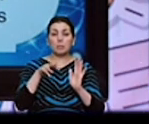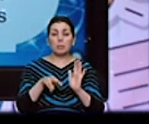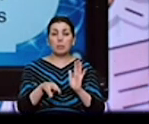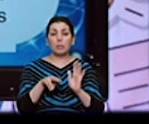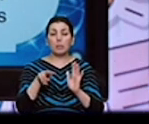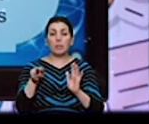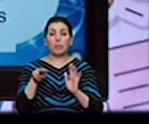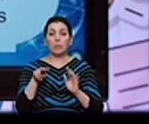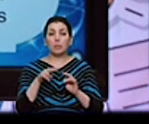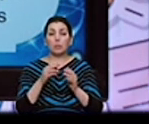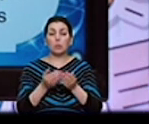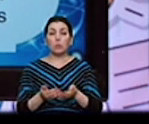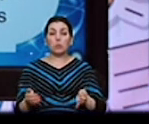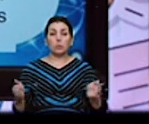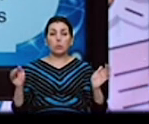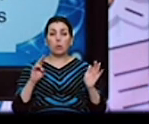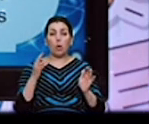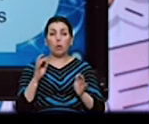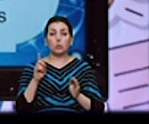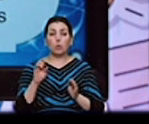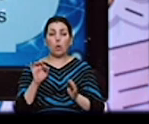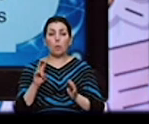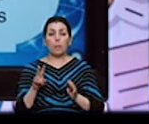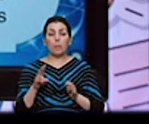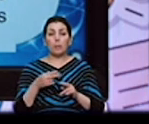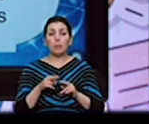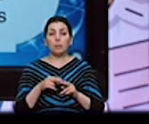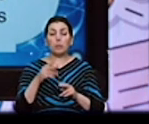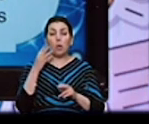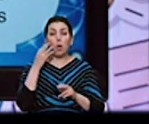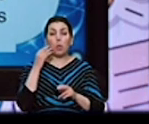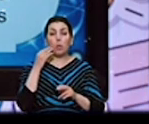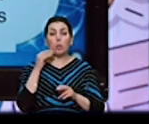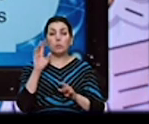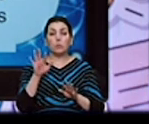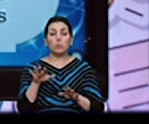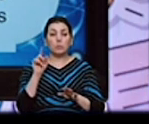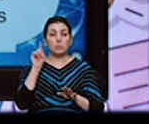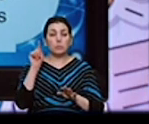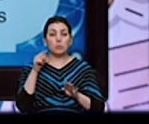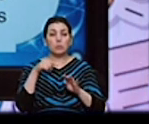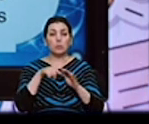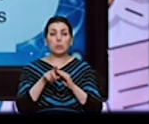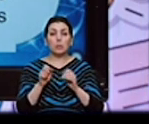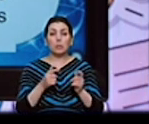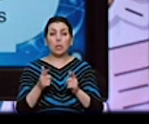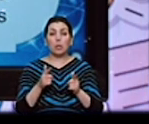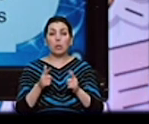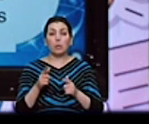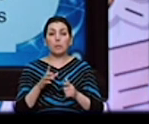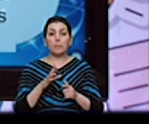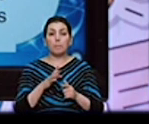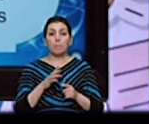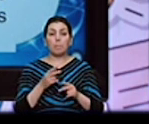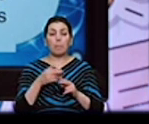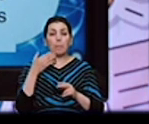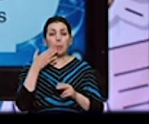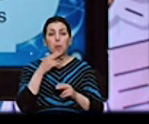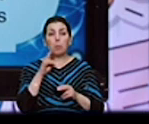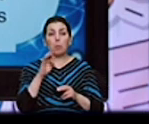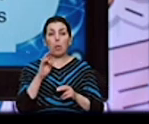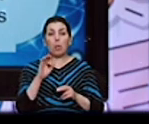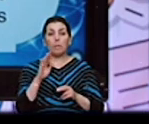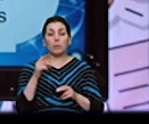litrli qozon. Olmaliq kon metallurgiya korxonasida tayyorlangan.